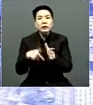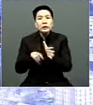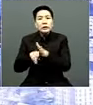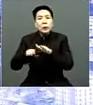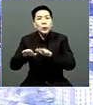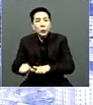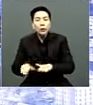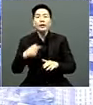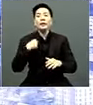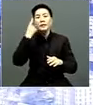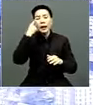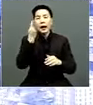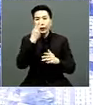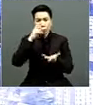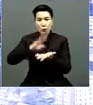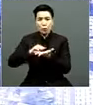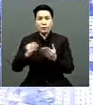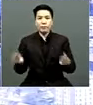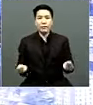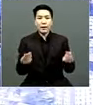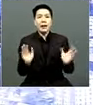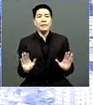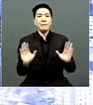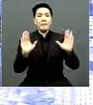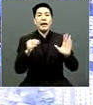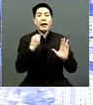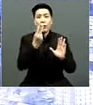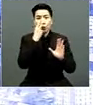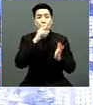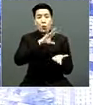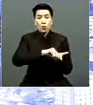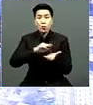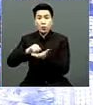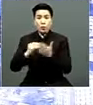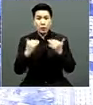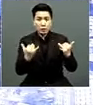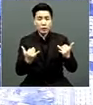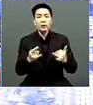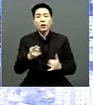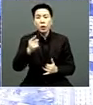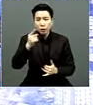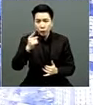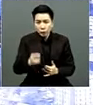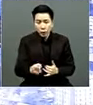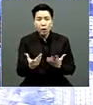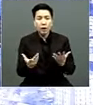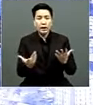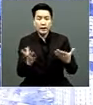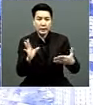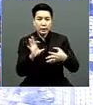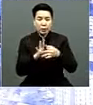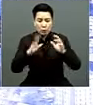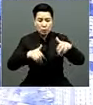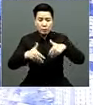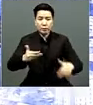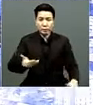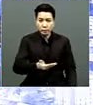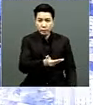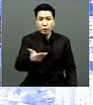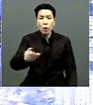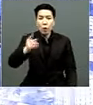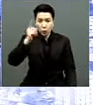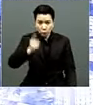ข้อมูลที่จะนำมานะครับแล้วก็ชุดข้อมูลต่างๆเหล่านี้ควรจะต้องให้ประชาชนได้รับทราบเพื่อส